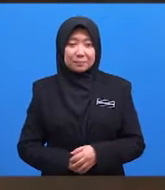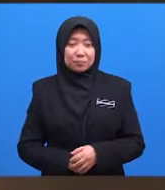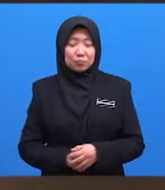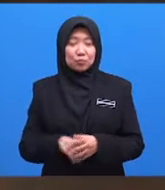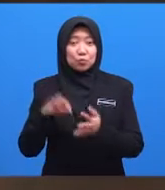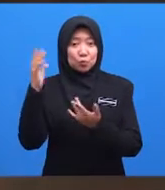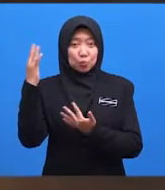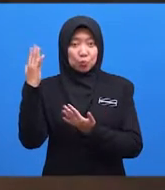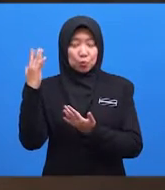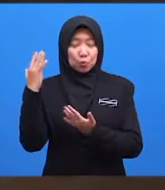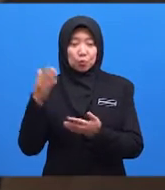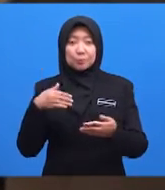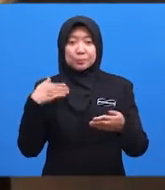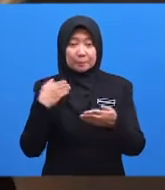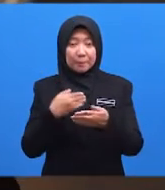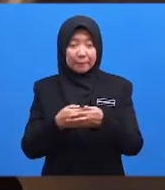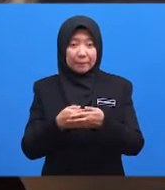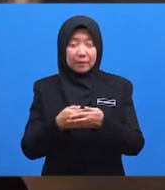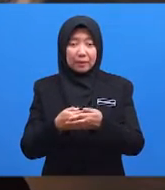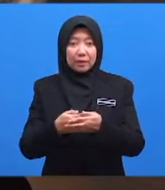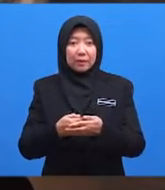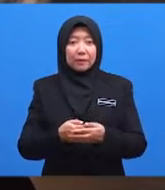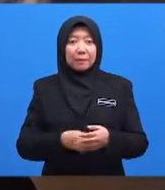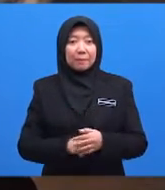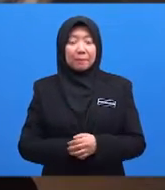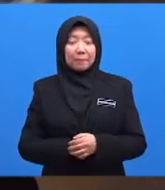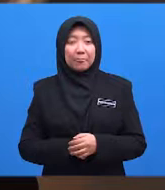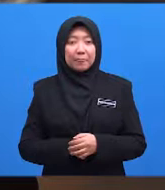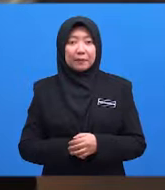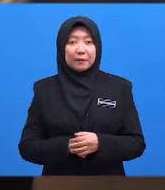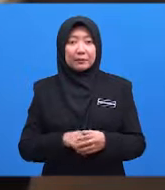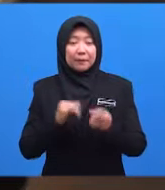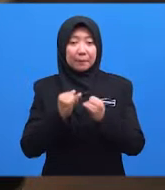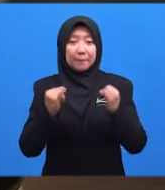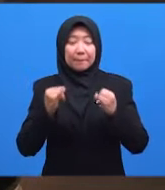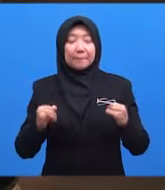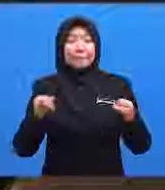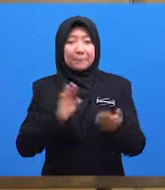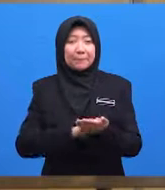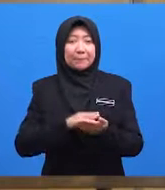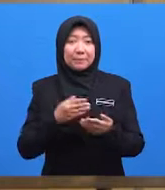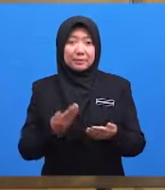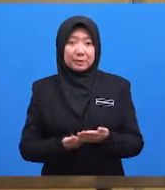Tunggu sehingga spaghetti masak atau al dente mengikut masa di bungkusan.